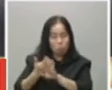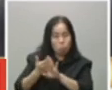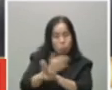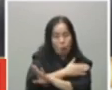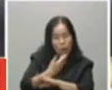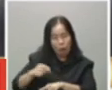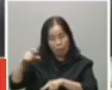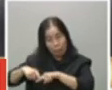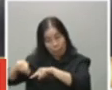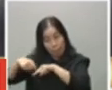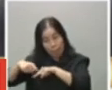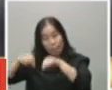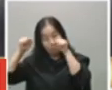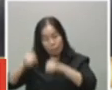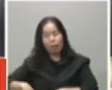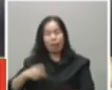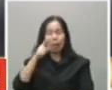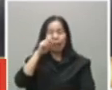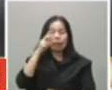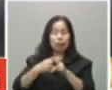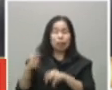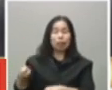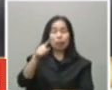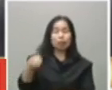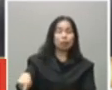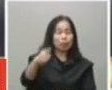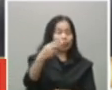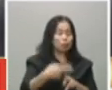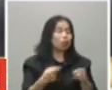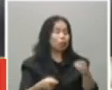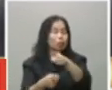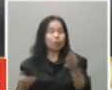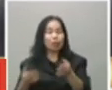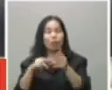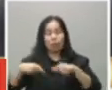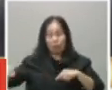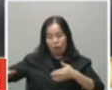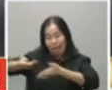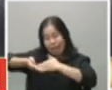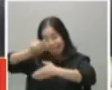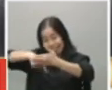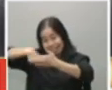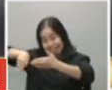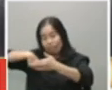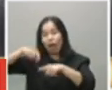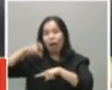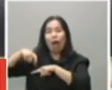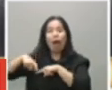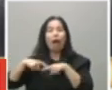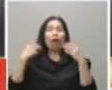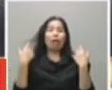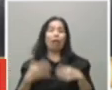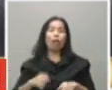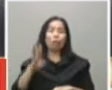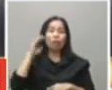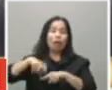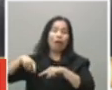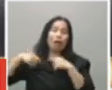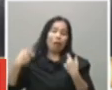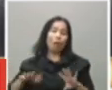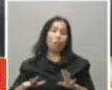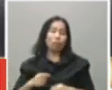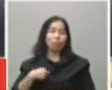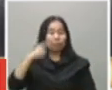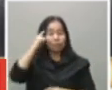ษาชาวบ้านก็คือเขาก็รู้กันทั่วแหละครับว่าหัวแต่อย่างที่ผมได้กล่าวไปแล้วครับผมไม่ได้กล่าวหาท่านพลเอกประยุ